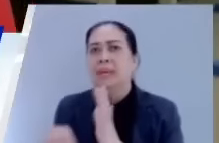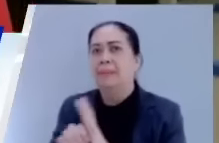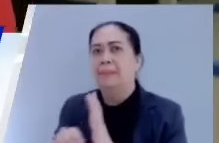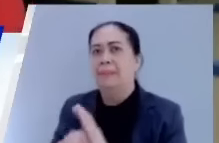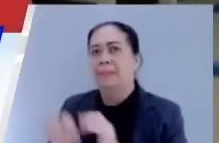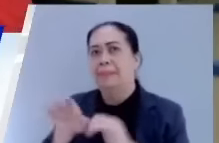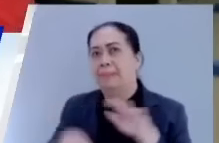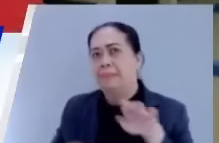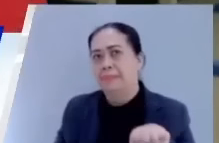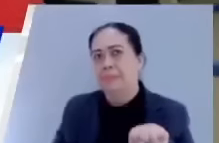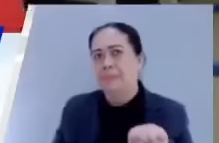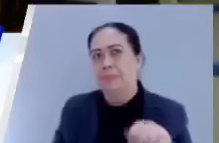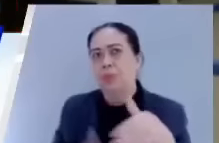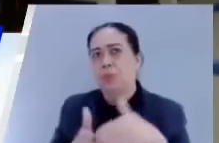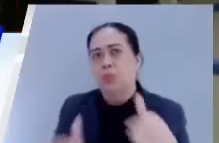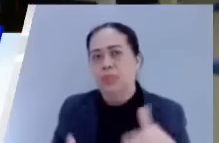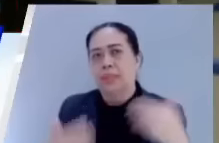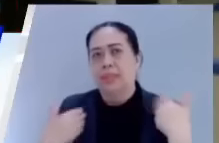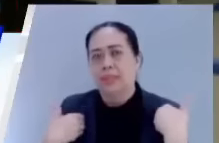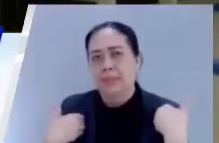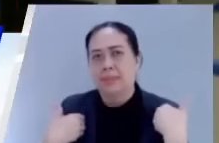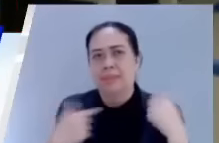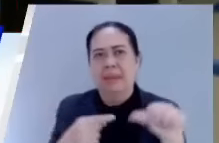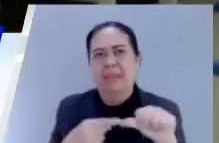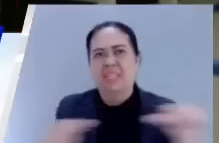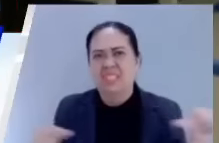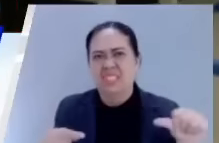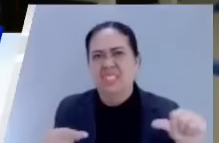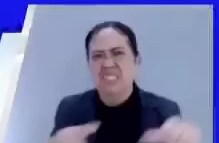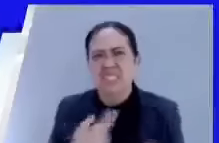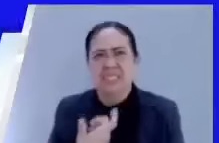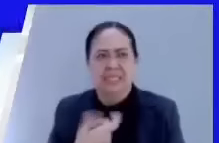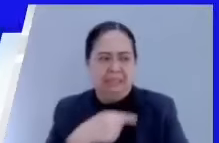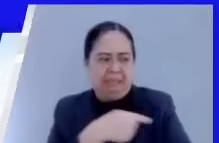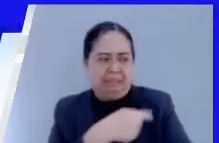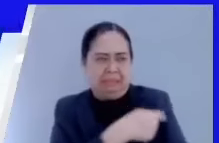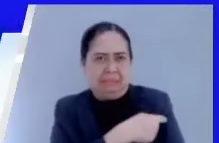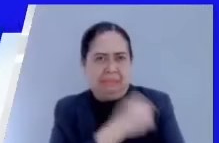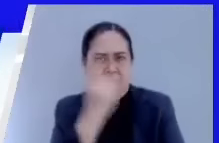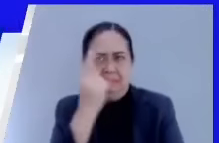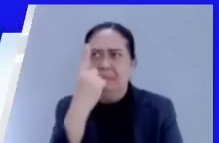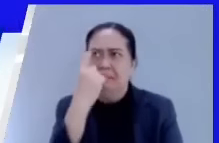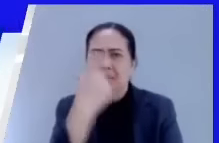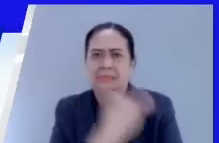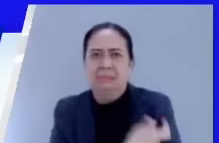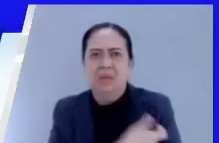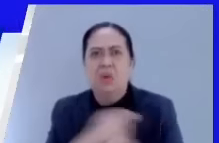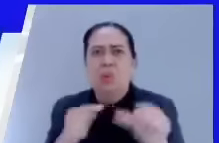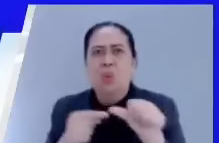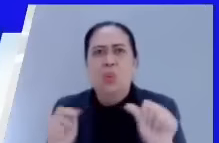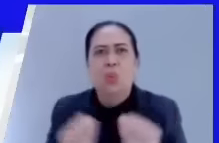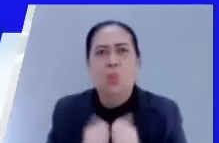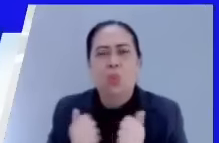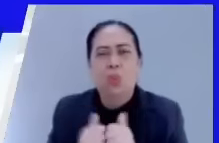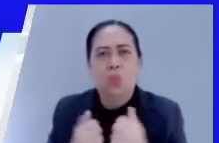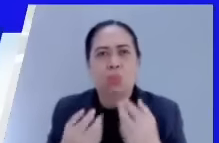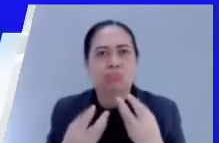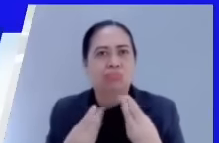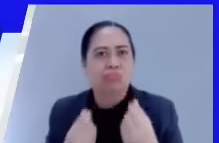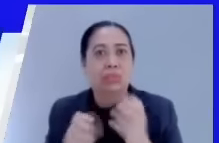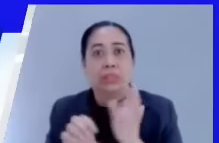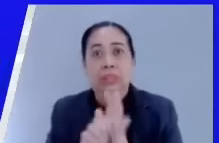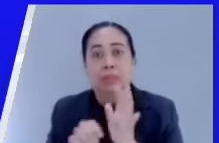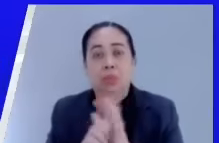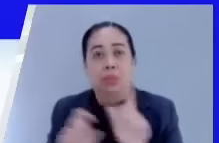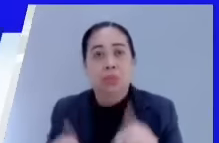estudyante, may mga allergic reaction sa mga bakuna, di ba? Ano ho ba ang mga dapat gawin kung sakali, during the